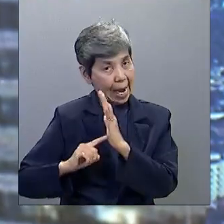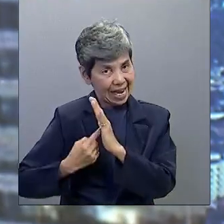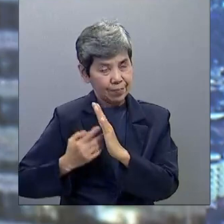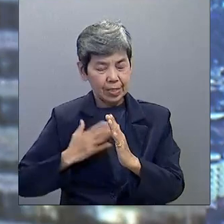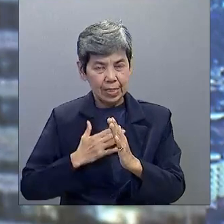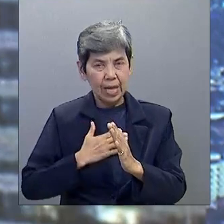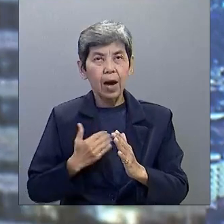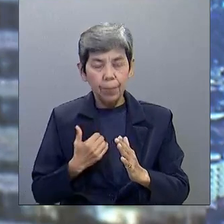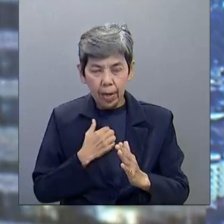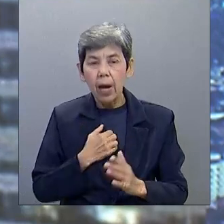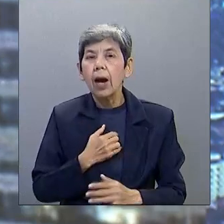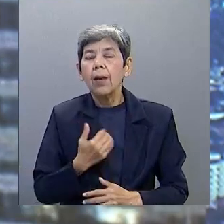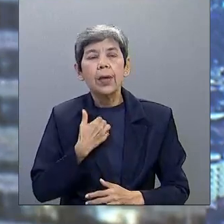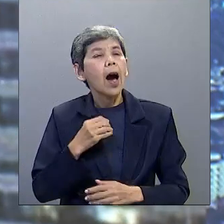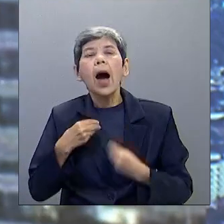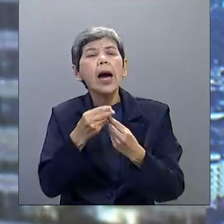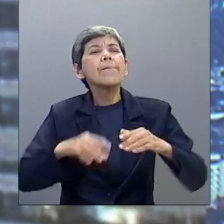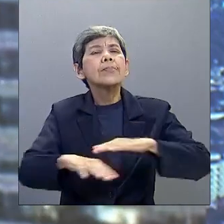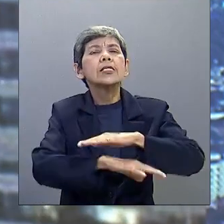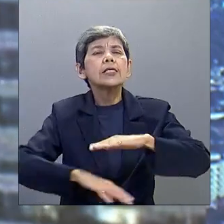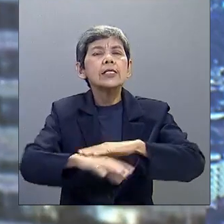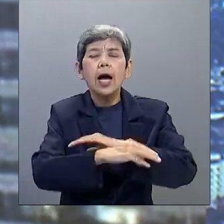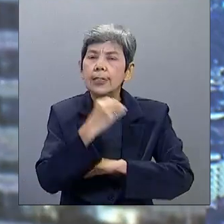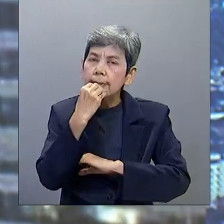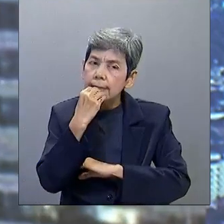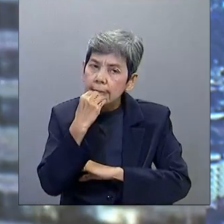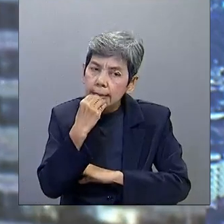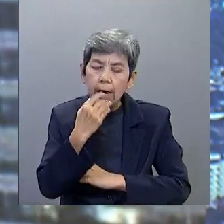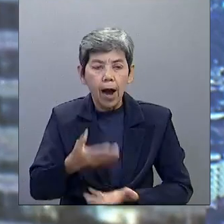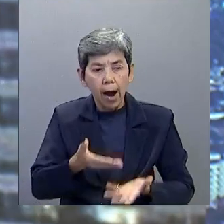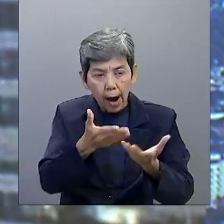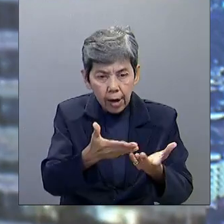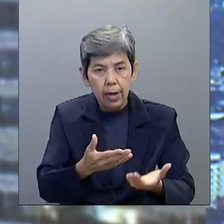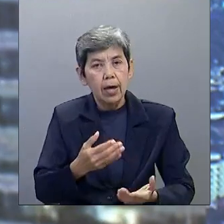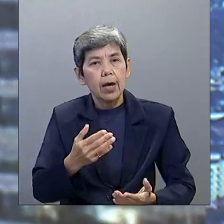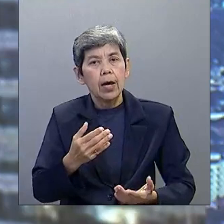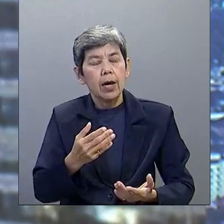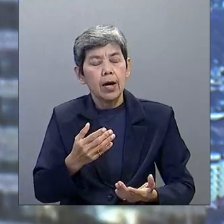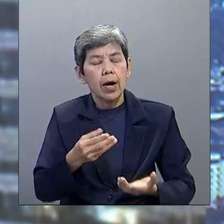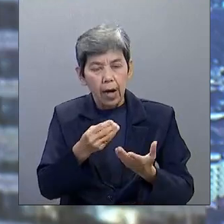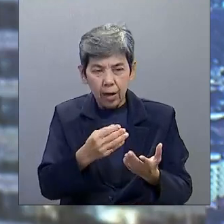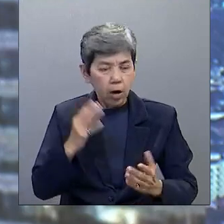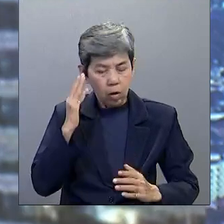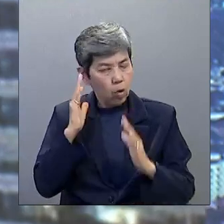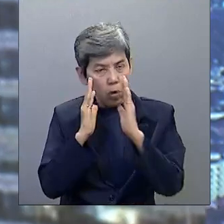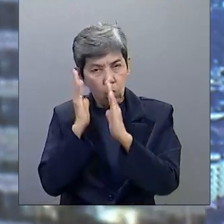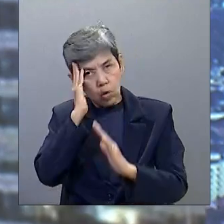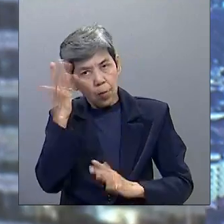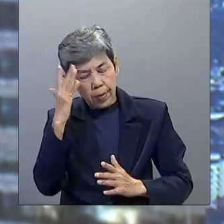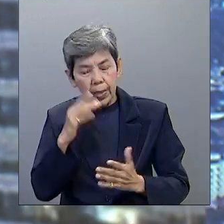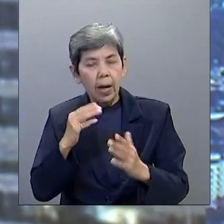มีทั้ง Food for Pain ก็คือสวัสดิการขั้นพื้นฐานเรื่องของใช้ที่อยู่เรื่องไม่ใช่ที่อยู่ใส ่